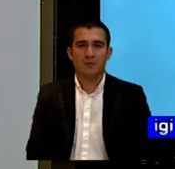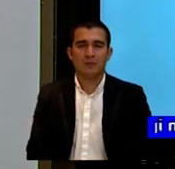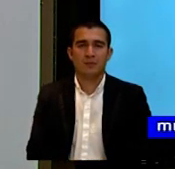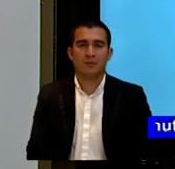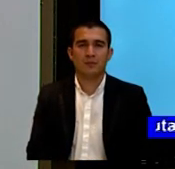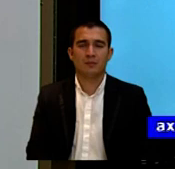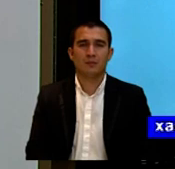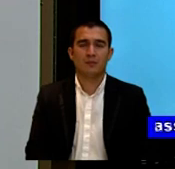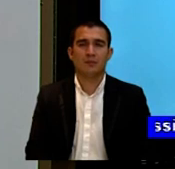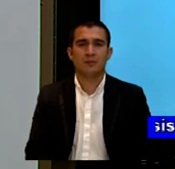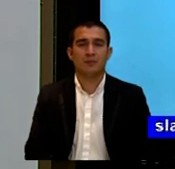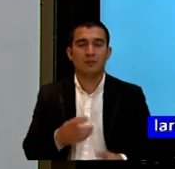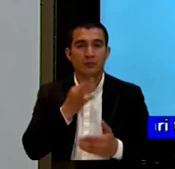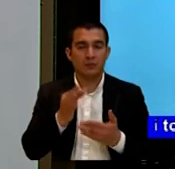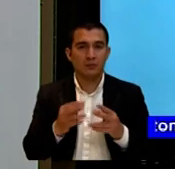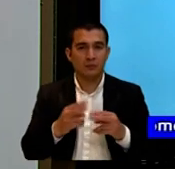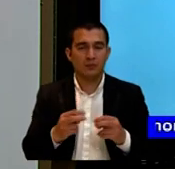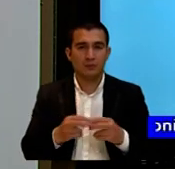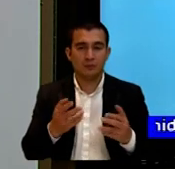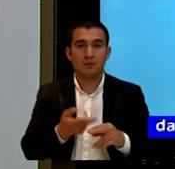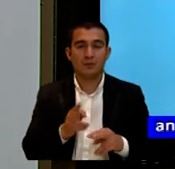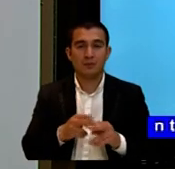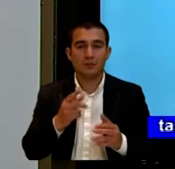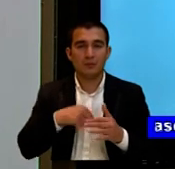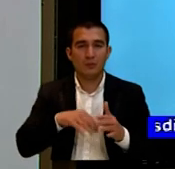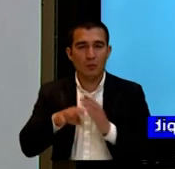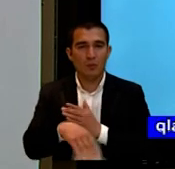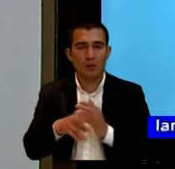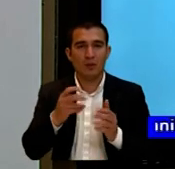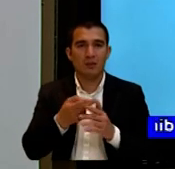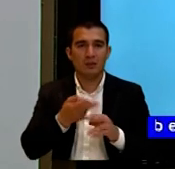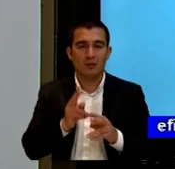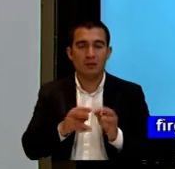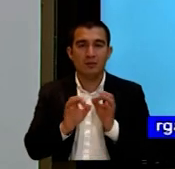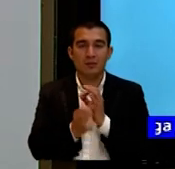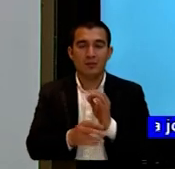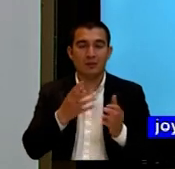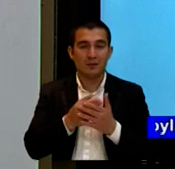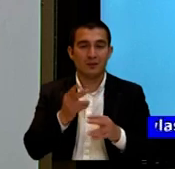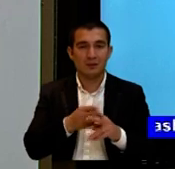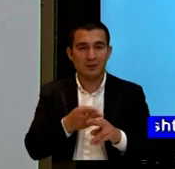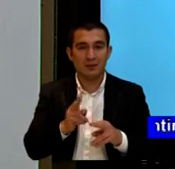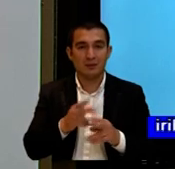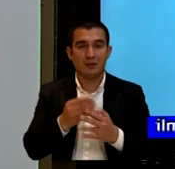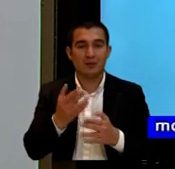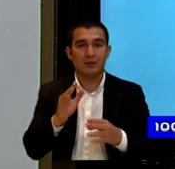Чауабларымызның текшірін, бұшлық үчіліләрді мақсус әйріш азасы болмайды.